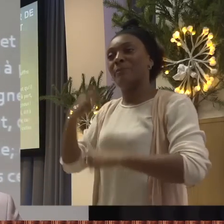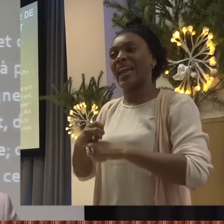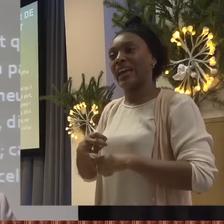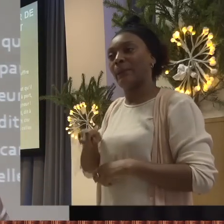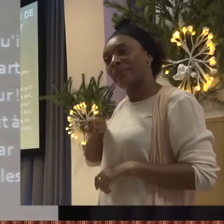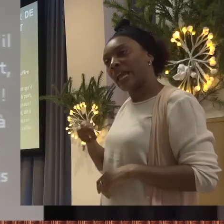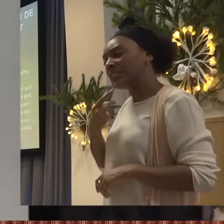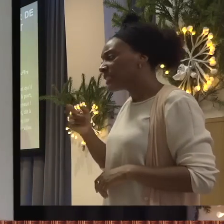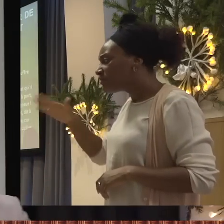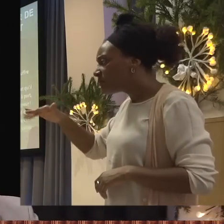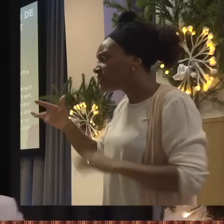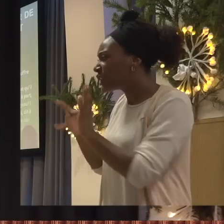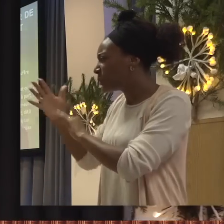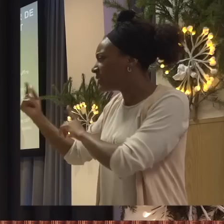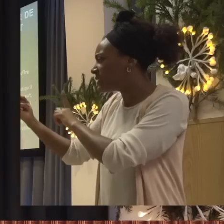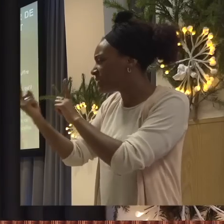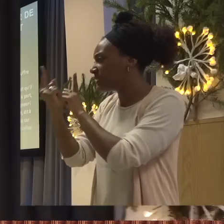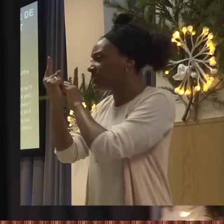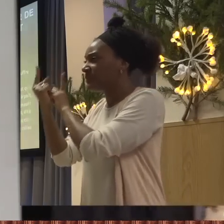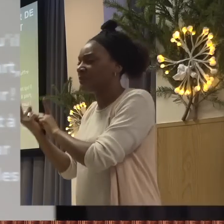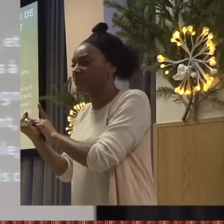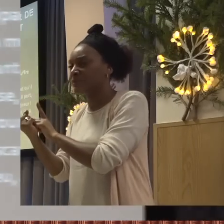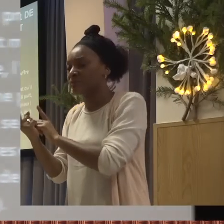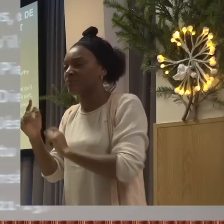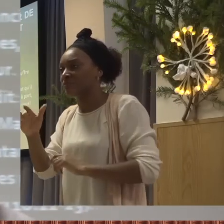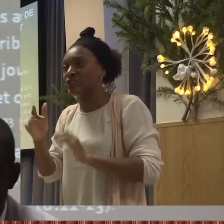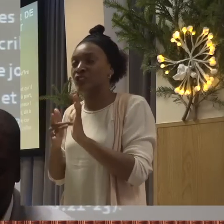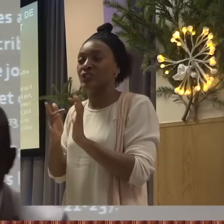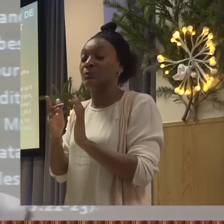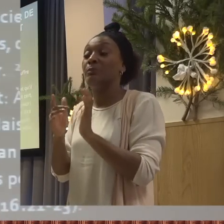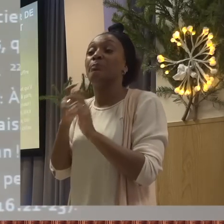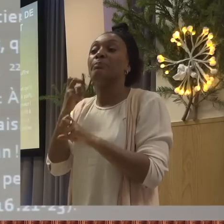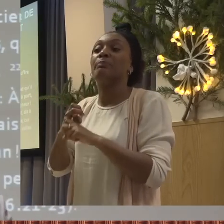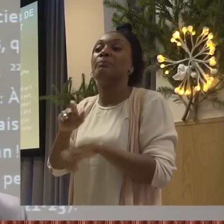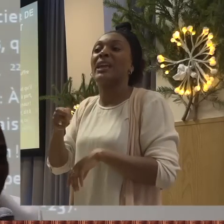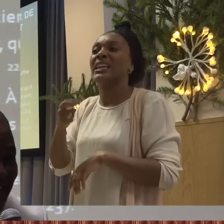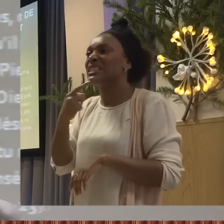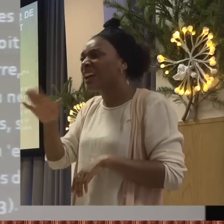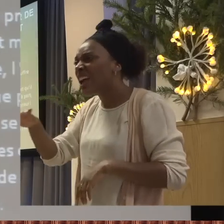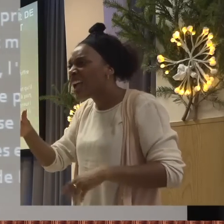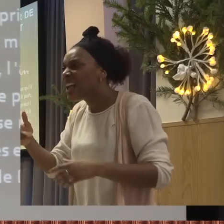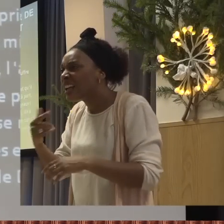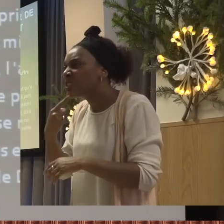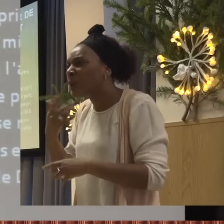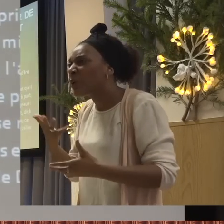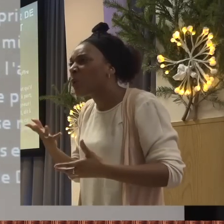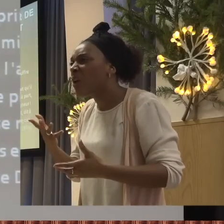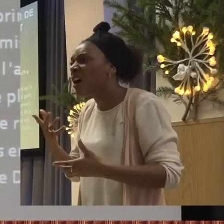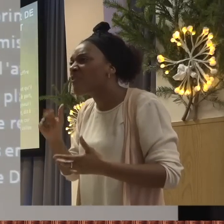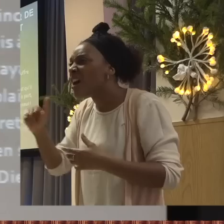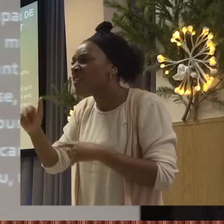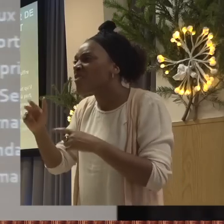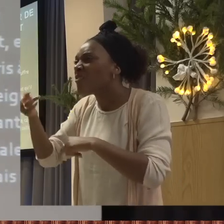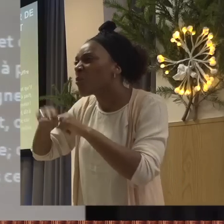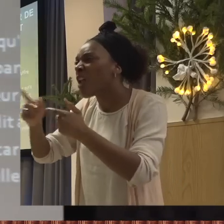l'ayant pris à part. Vous savez, Pierre s'est dit, mais attends, mais là, tu tues le business. Où est-ce